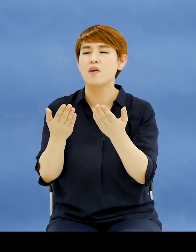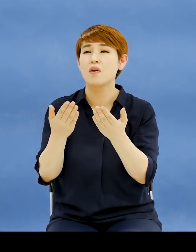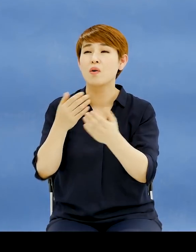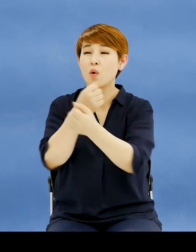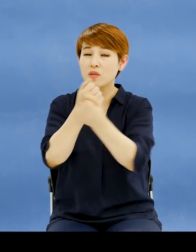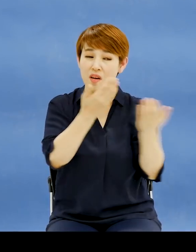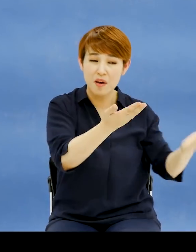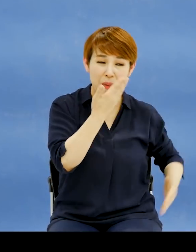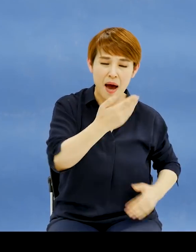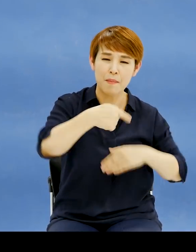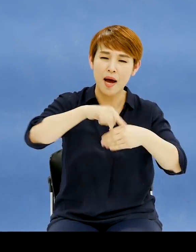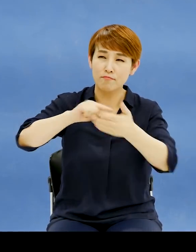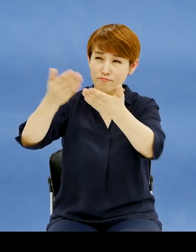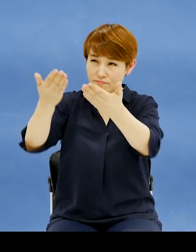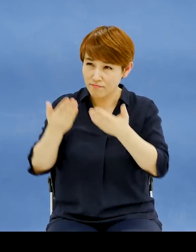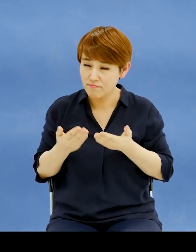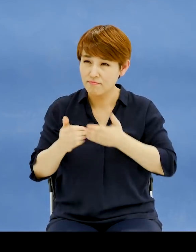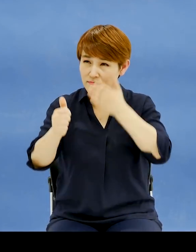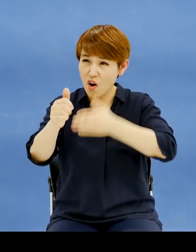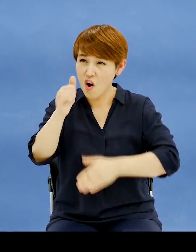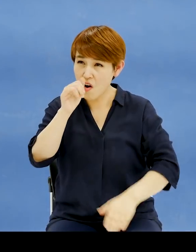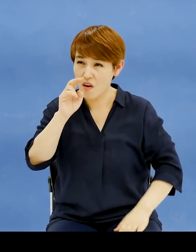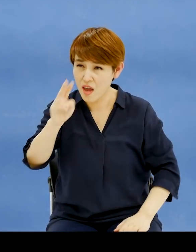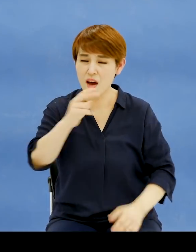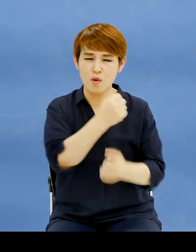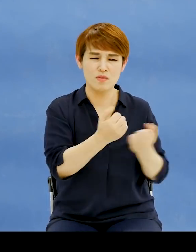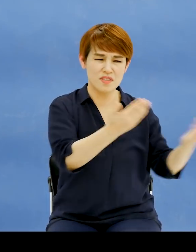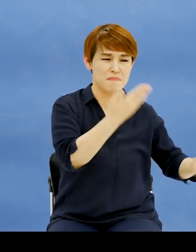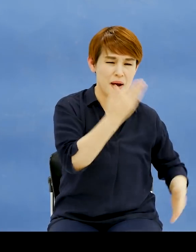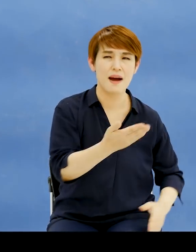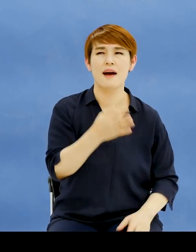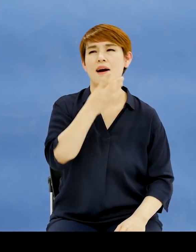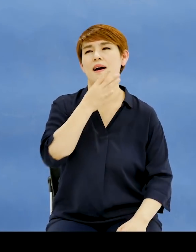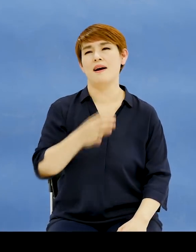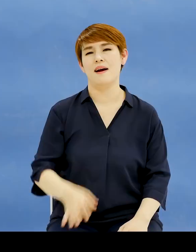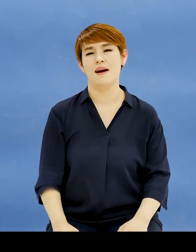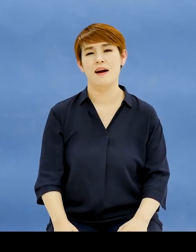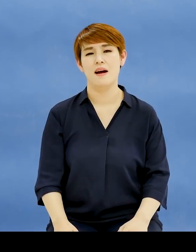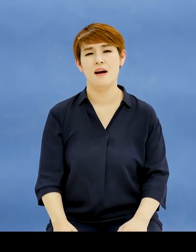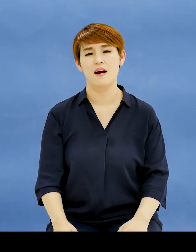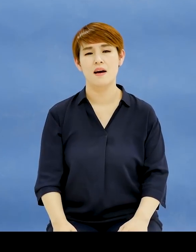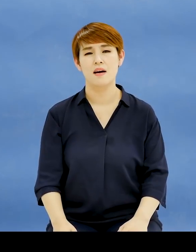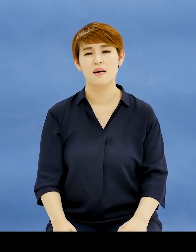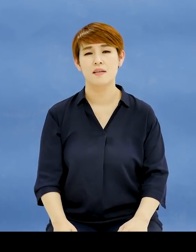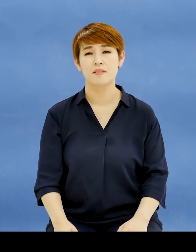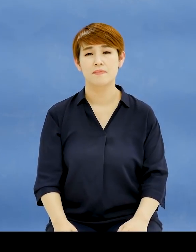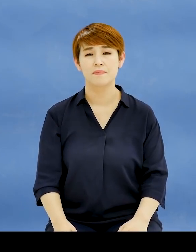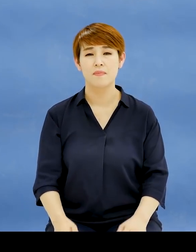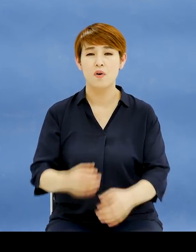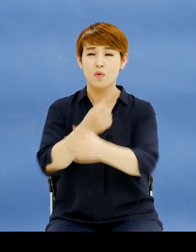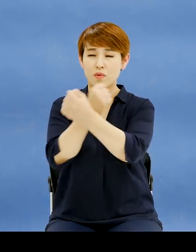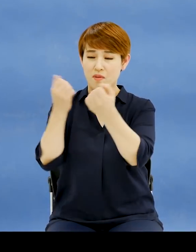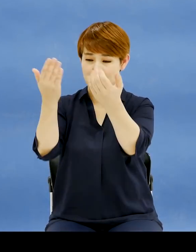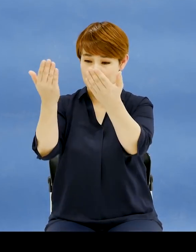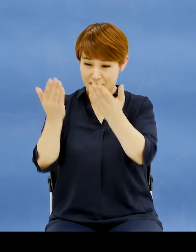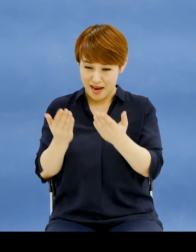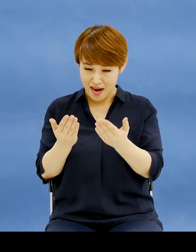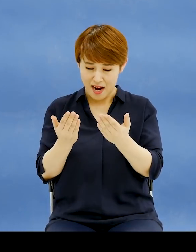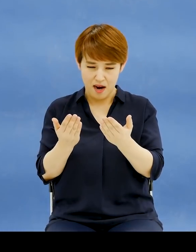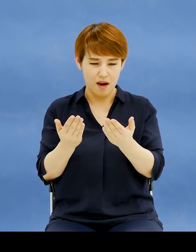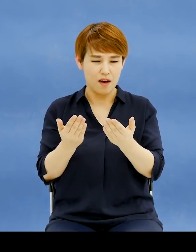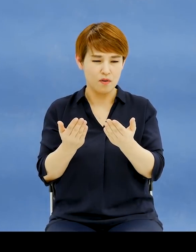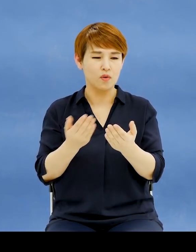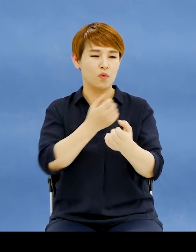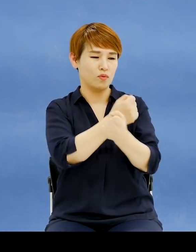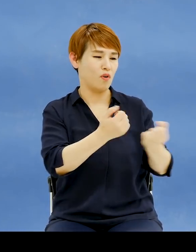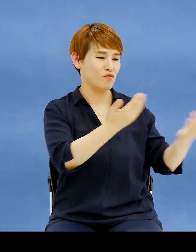아니었구나. 그러니까 하나님이 먼저 사랑하셔서 우리가 사랑한다고 하셨듯이 용서를 먼저 받아야 내가